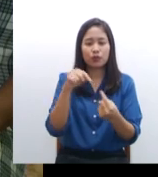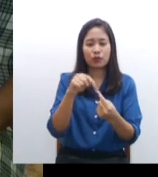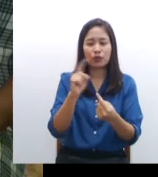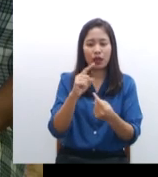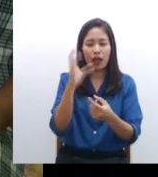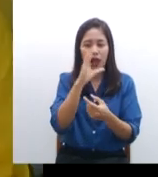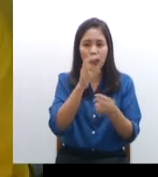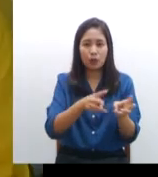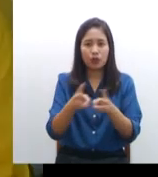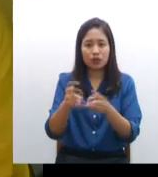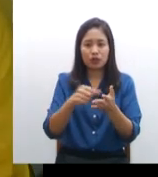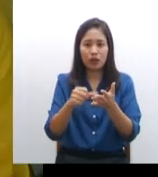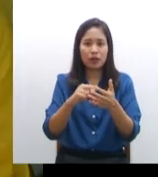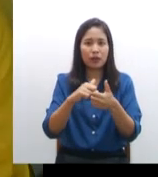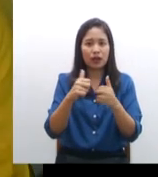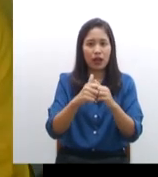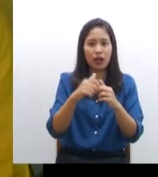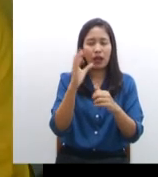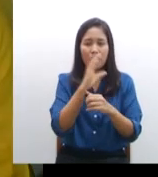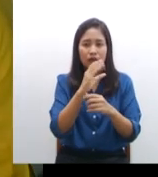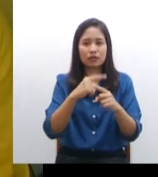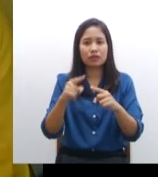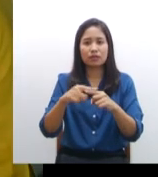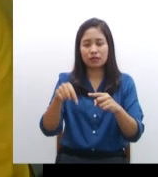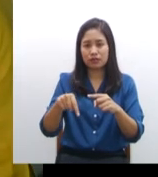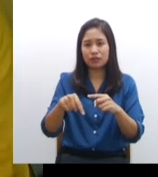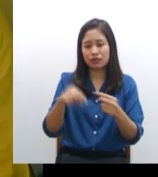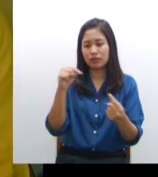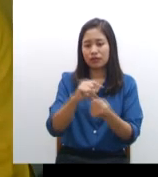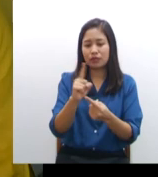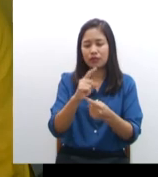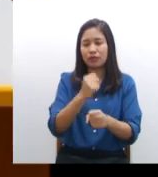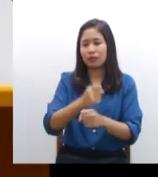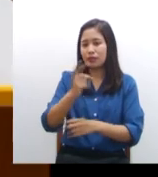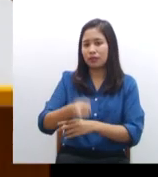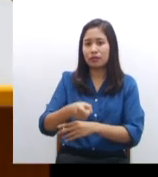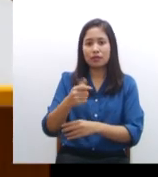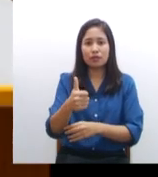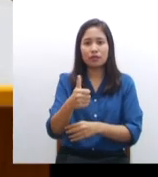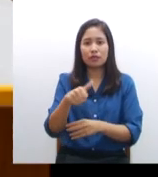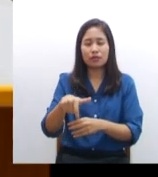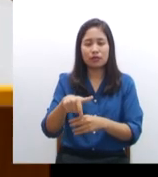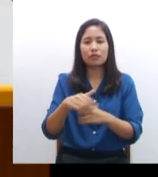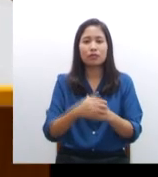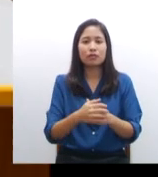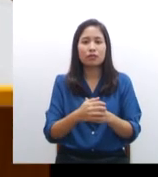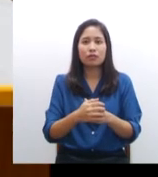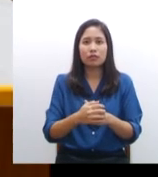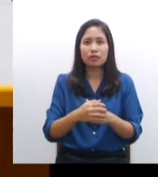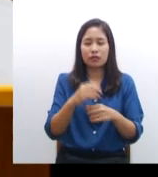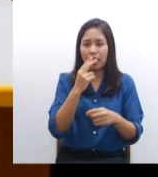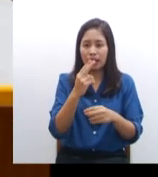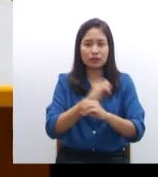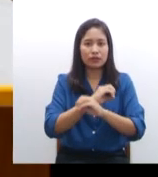าหรือเลือกทางเลือกในการพัฒนาที่สามารถปฏิบัติได้จริงเหมาะสมและชัดเจนเป็นรูปธรร